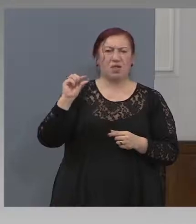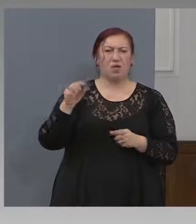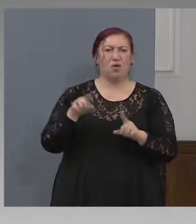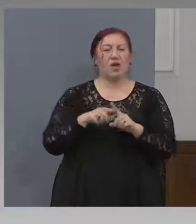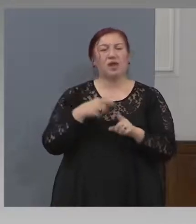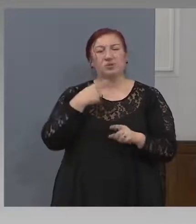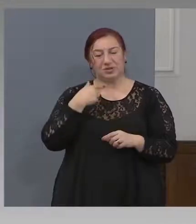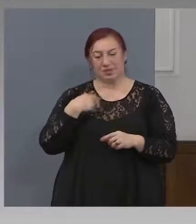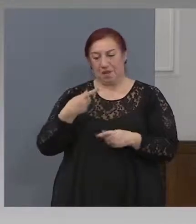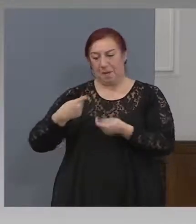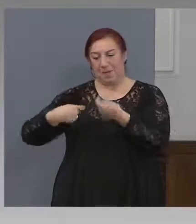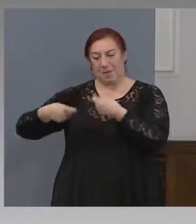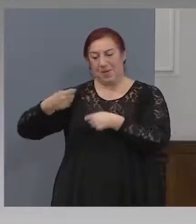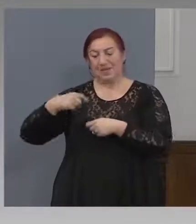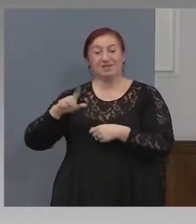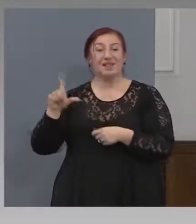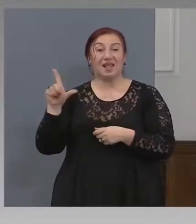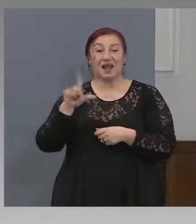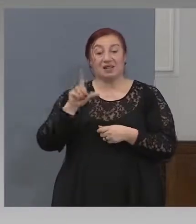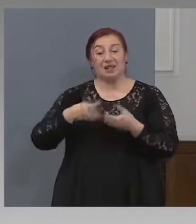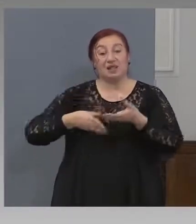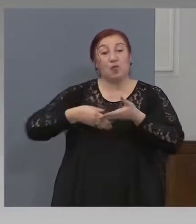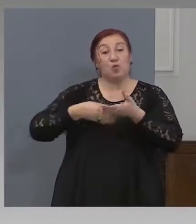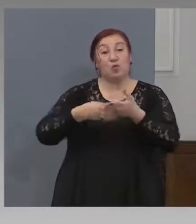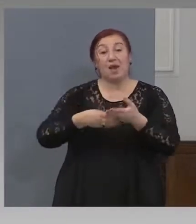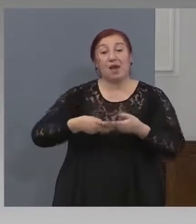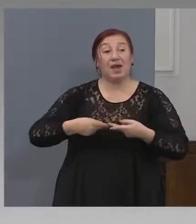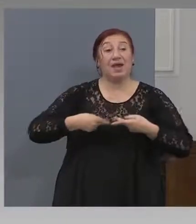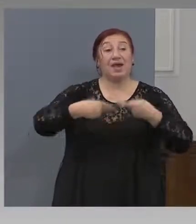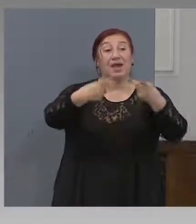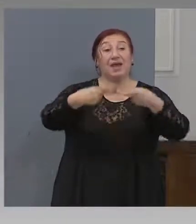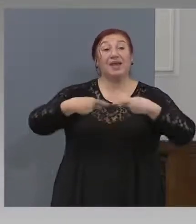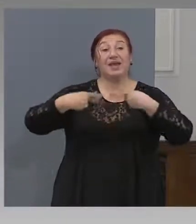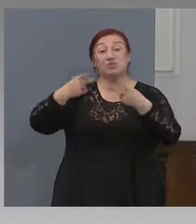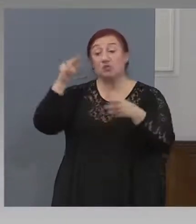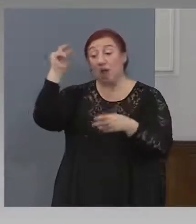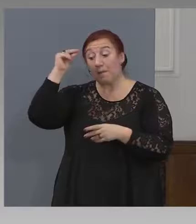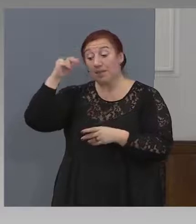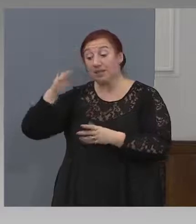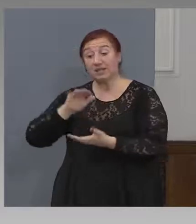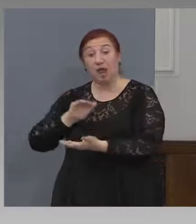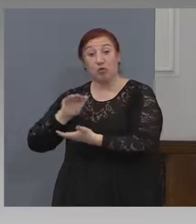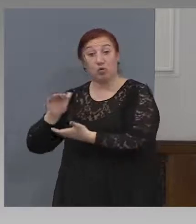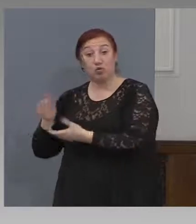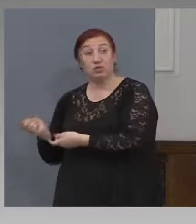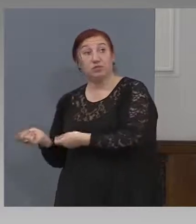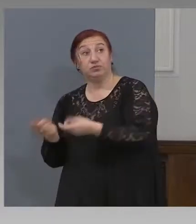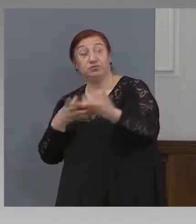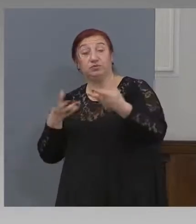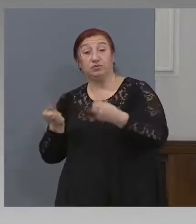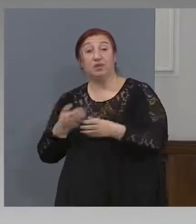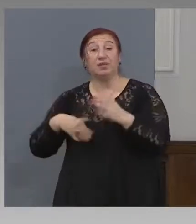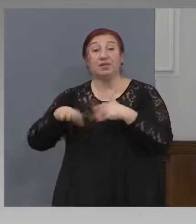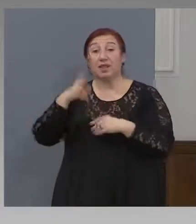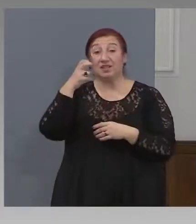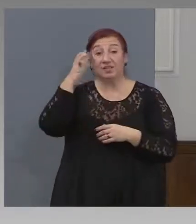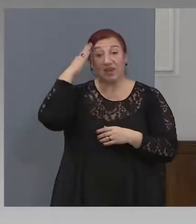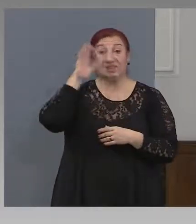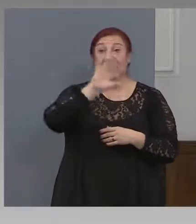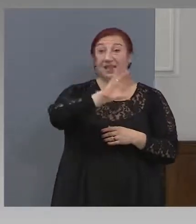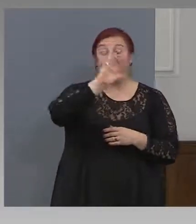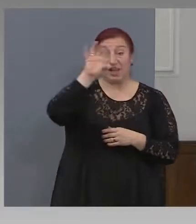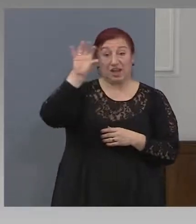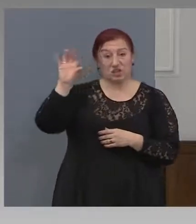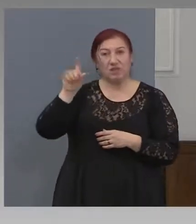Лидъл способства за износ на българска продукция в над 20 европейски държави с Лидъл мрежа. За сега